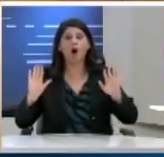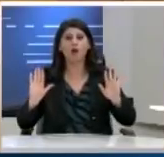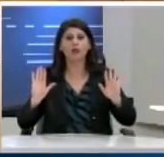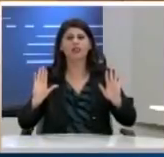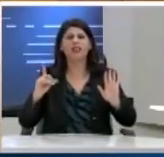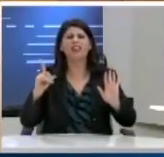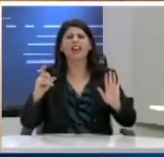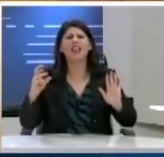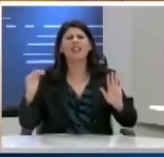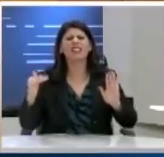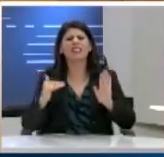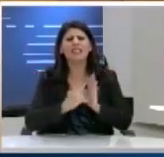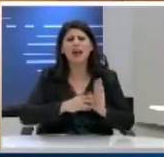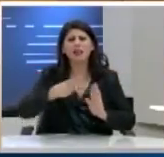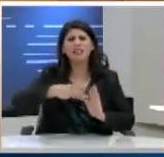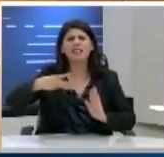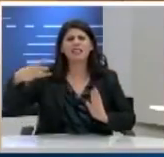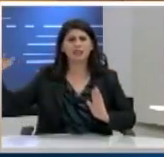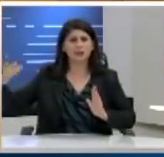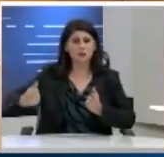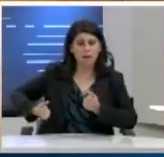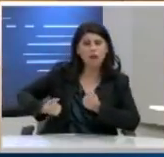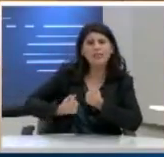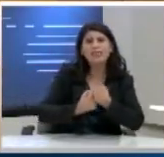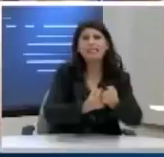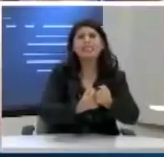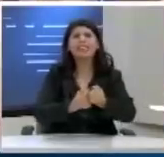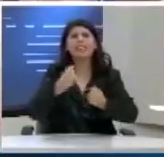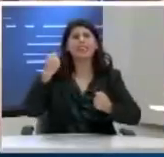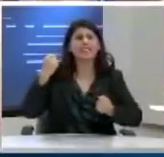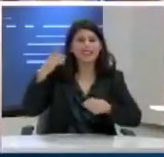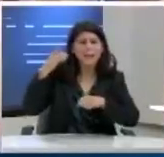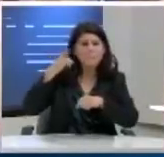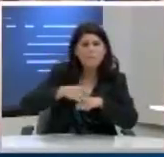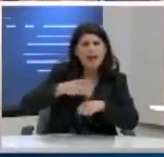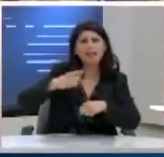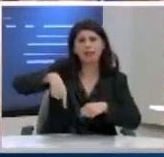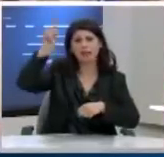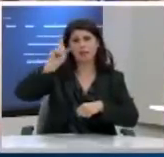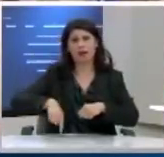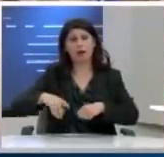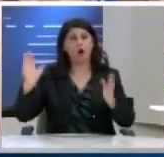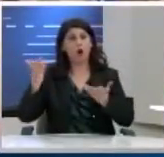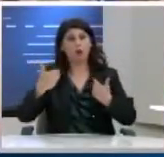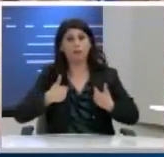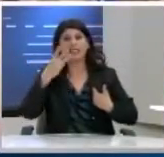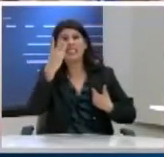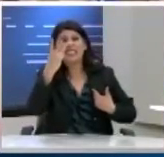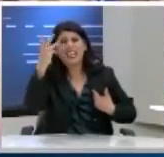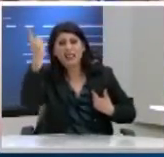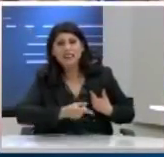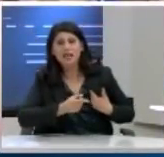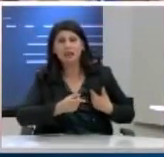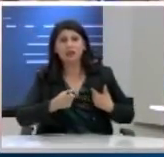δεκάδες χιλιάδες ΣΥΡΙΖΕΟΥς που μας υποστηρίξανε και στις πέτρινες μέρες. Όταν ήμασταν 3% και